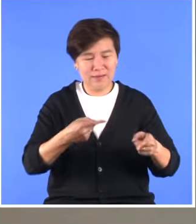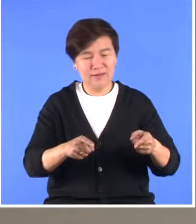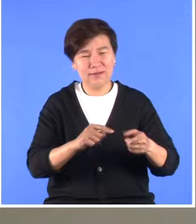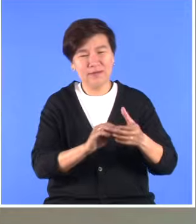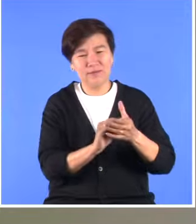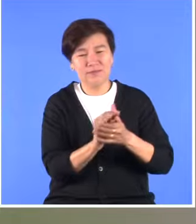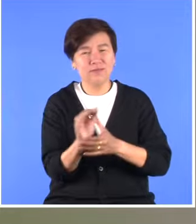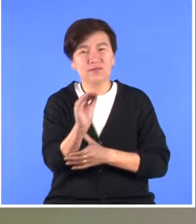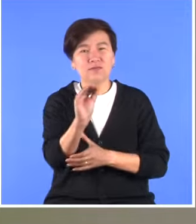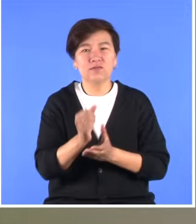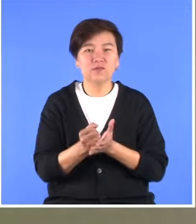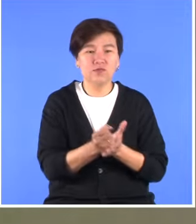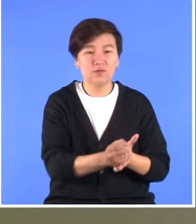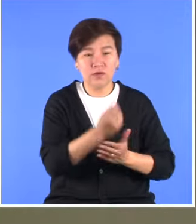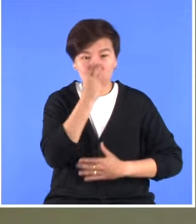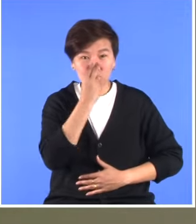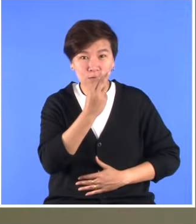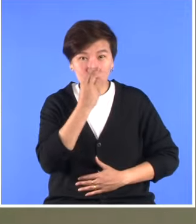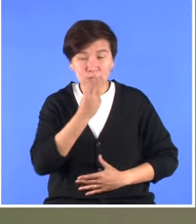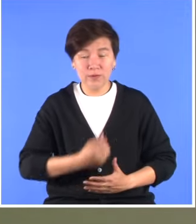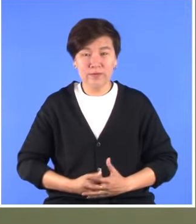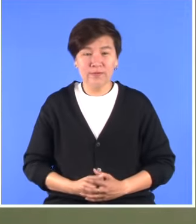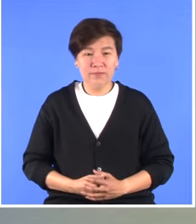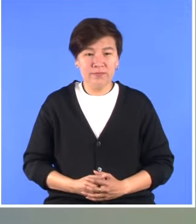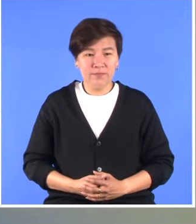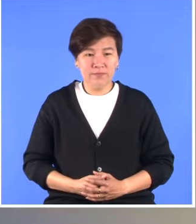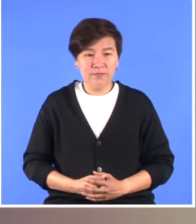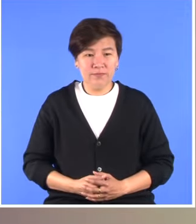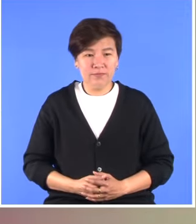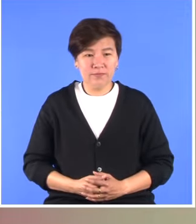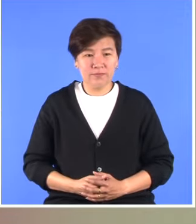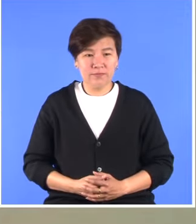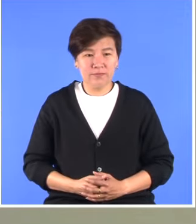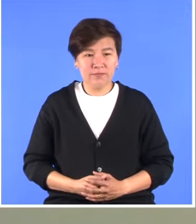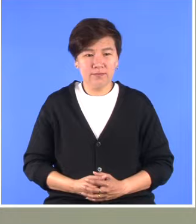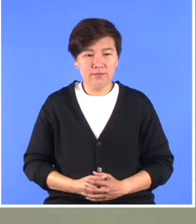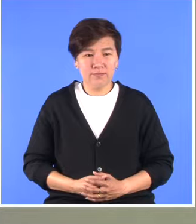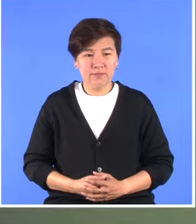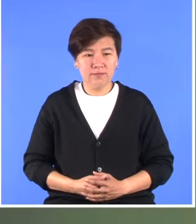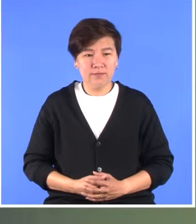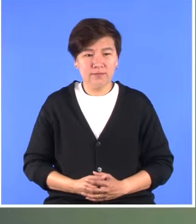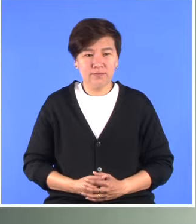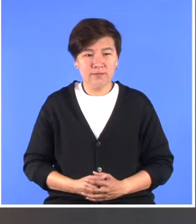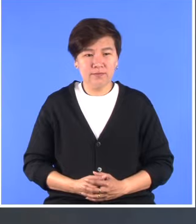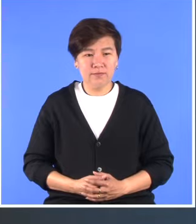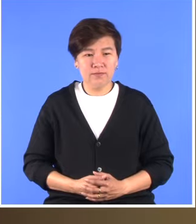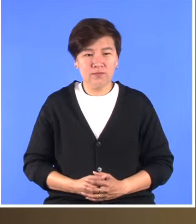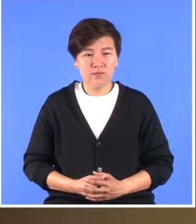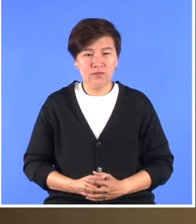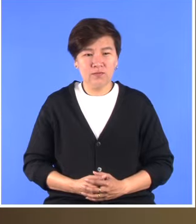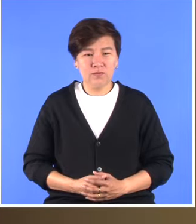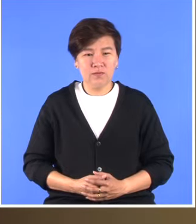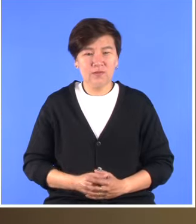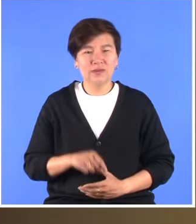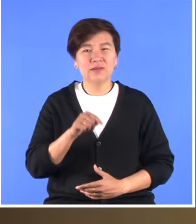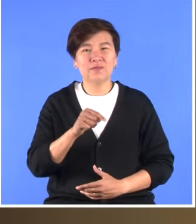เหลืองูเอาดูหัวงูหน่อยตอนที่ยังไม่ได้ช่วยนะหัวงูอืครับเนี่ยถ้าเป็นคำพูดคำพูดเดียว